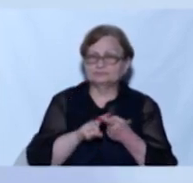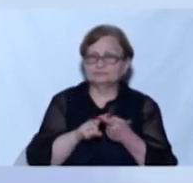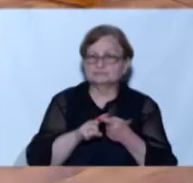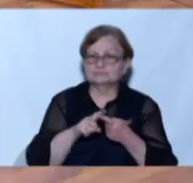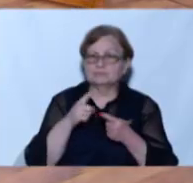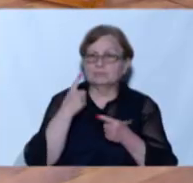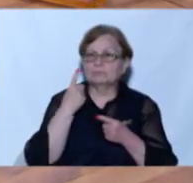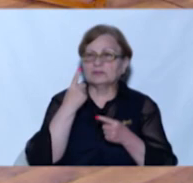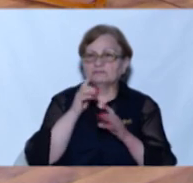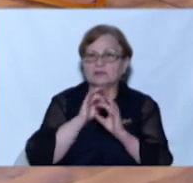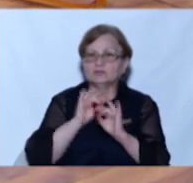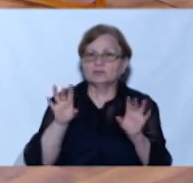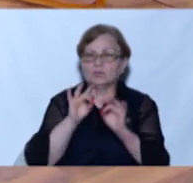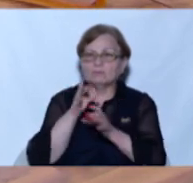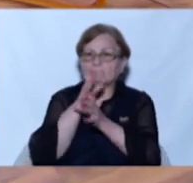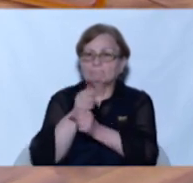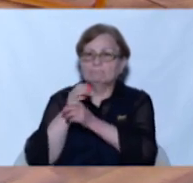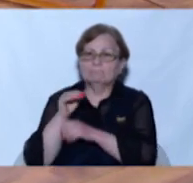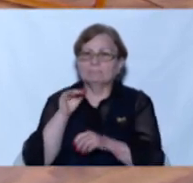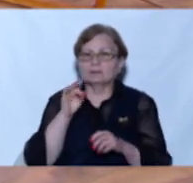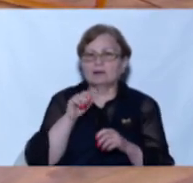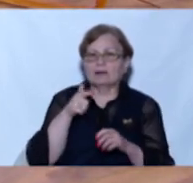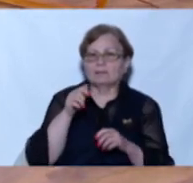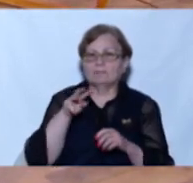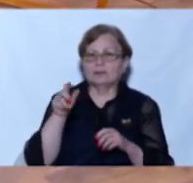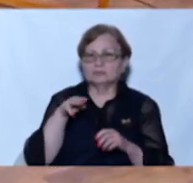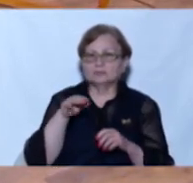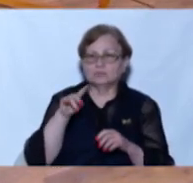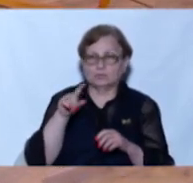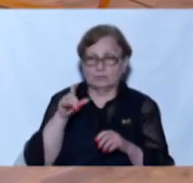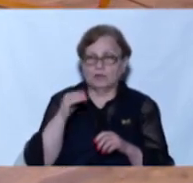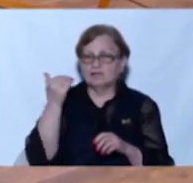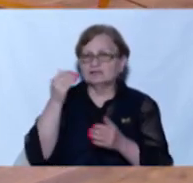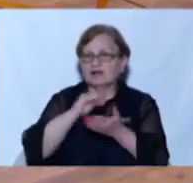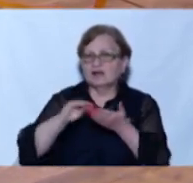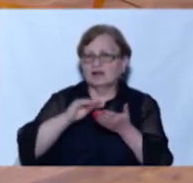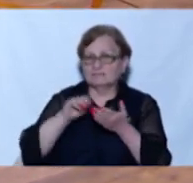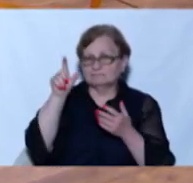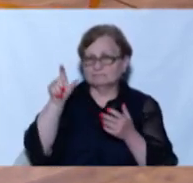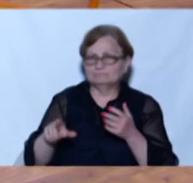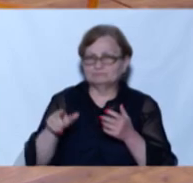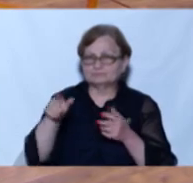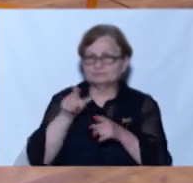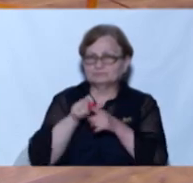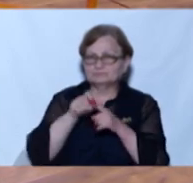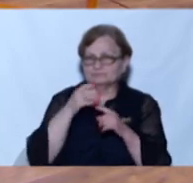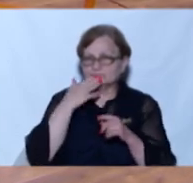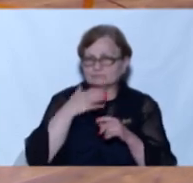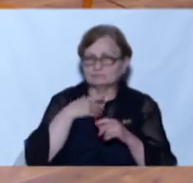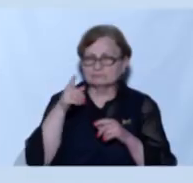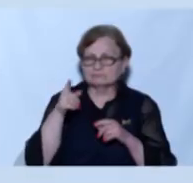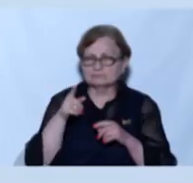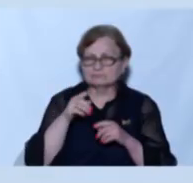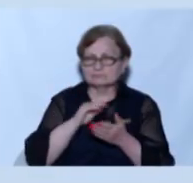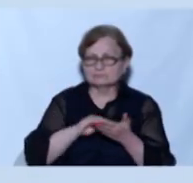პირველს თხრობის ფრაგმენტულობას. მე გაგახსენებთ თვითონ ნიკო ლორთქიფანიძის არაჩვეულებრივ სიტყვებს, რომელსაც ის